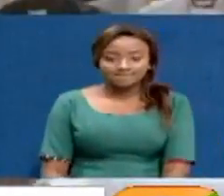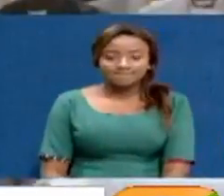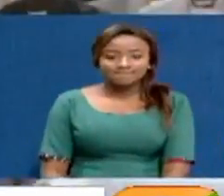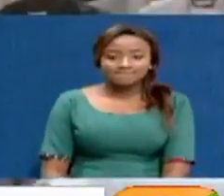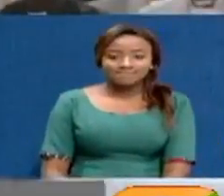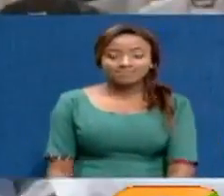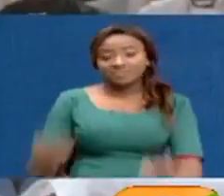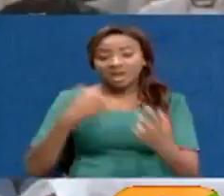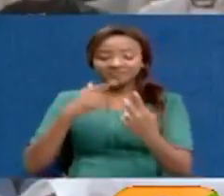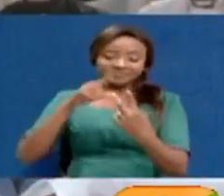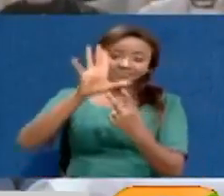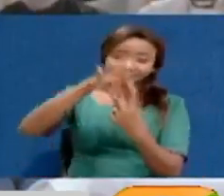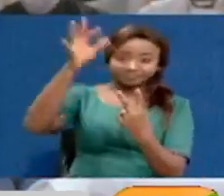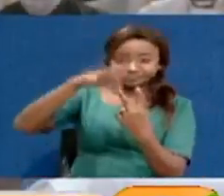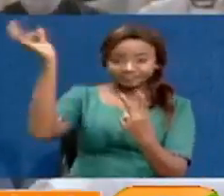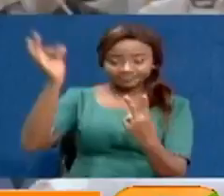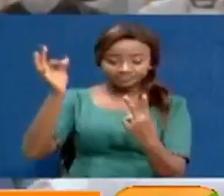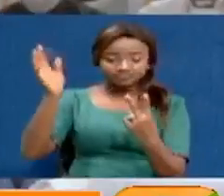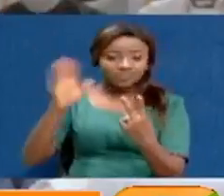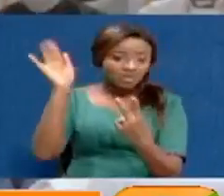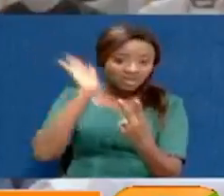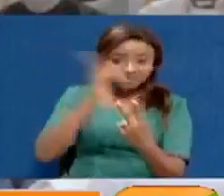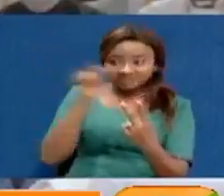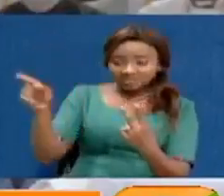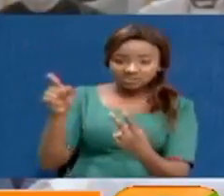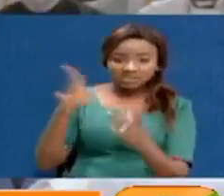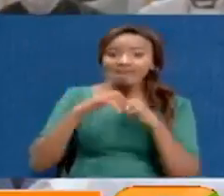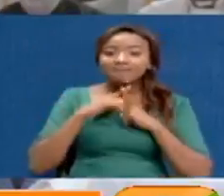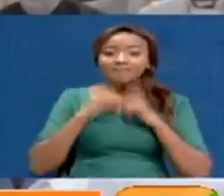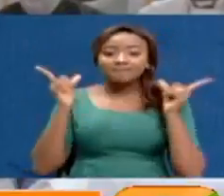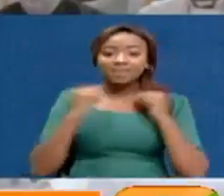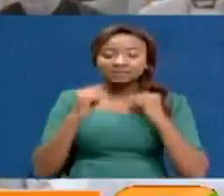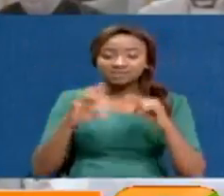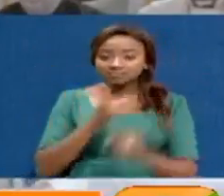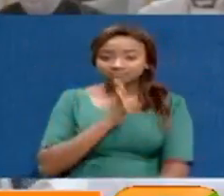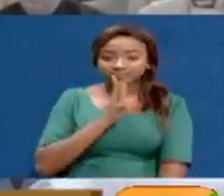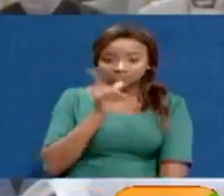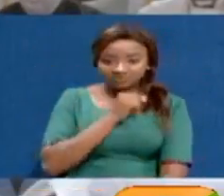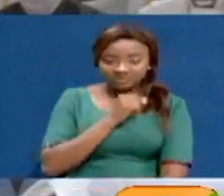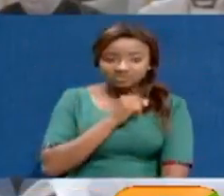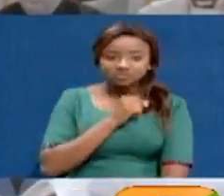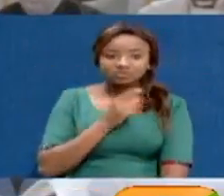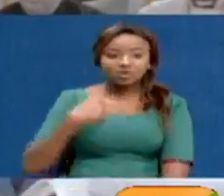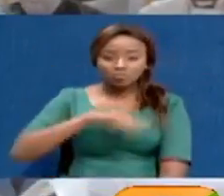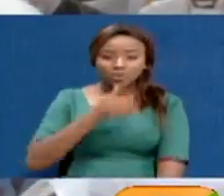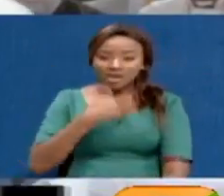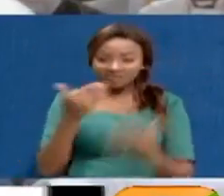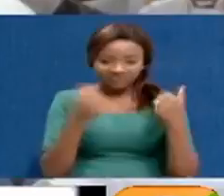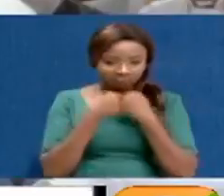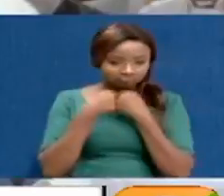Tuko na priorities. Kama vile mlisikia baba askofu mkuu akisema, bado tuko na